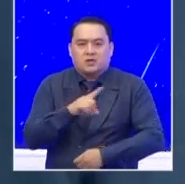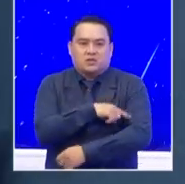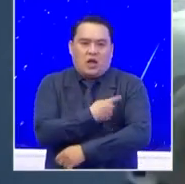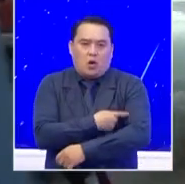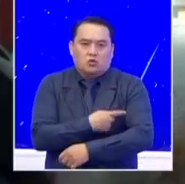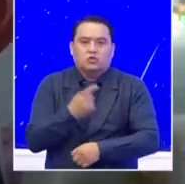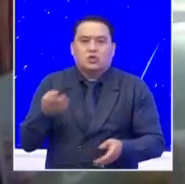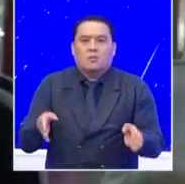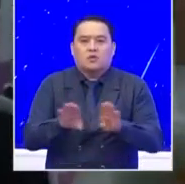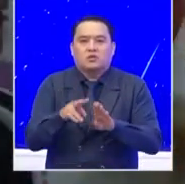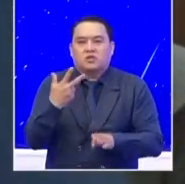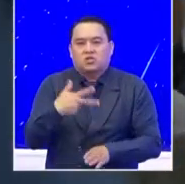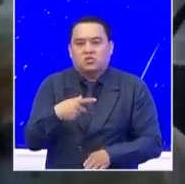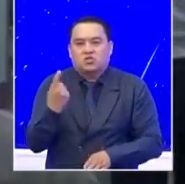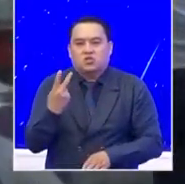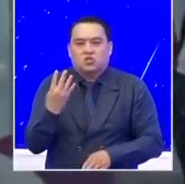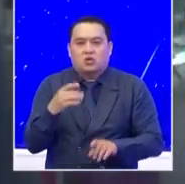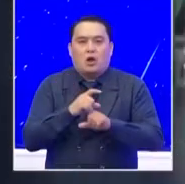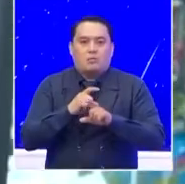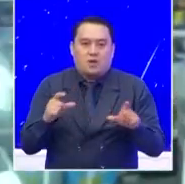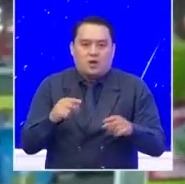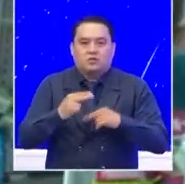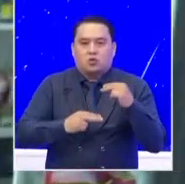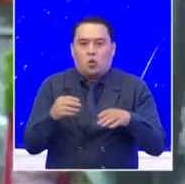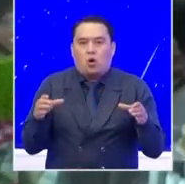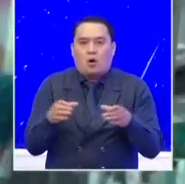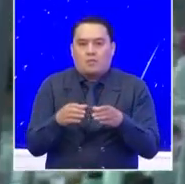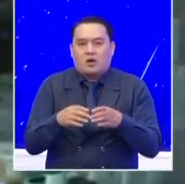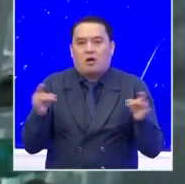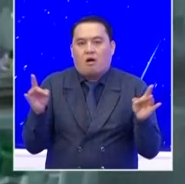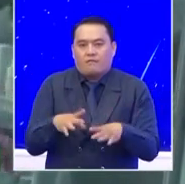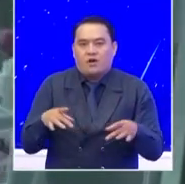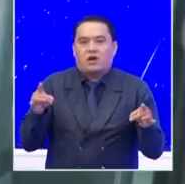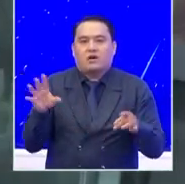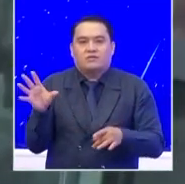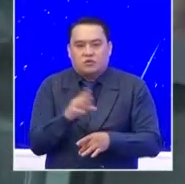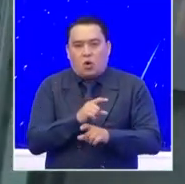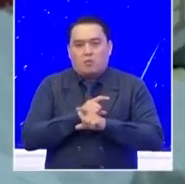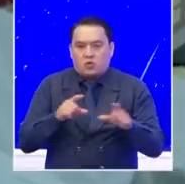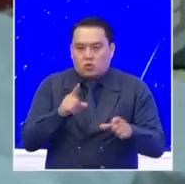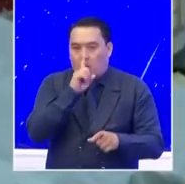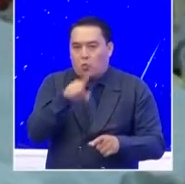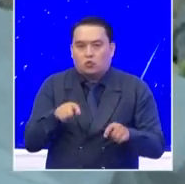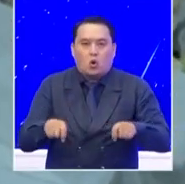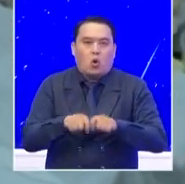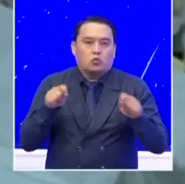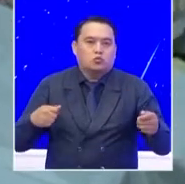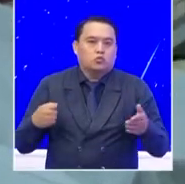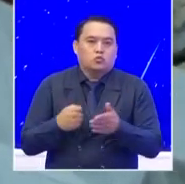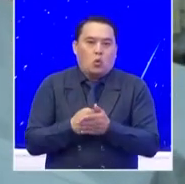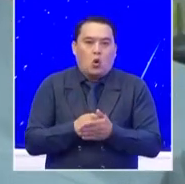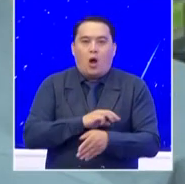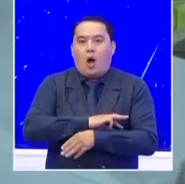было закрыто 34 объекта, в числе которых стройкомпании, магазины, кафе, рестораны. Объекты не будут открыты до тех пор, пока